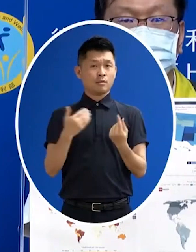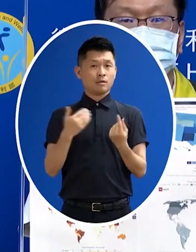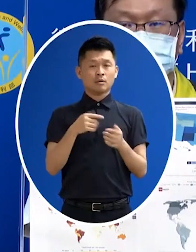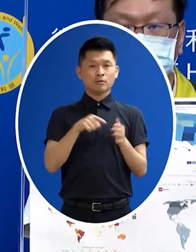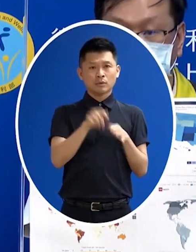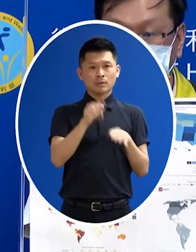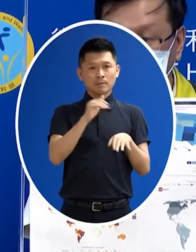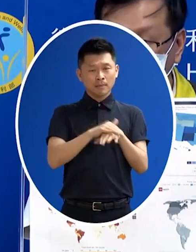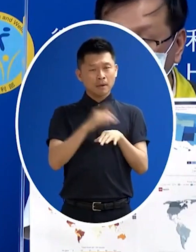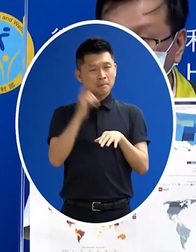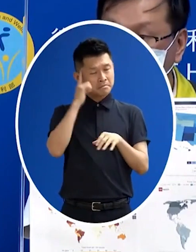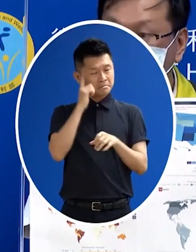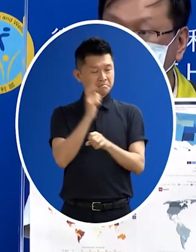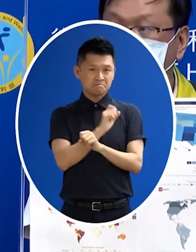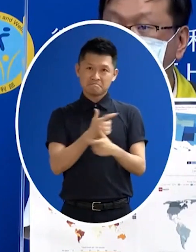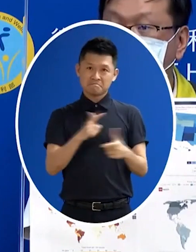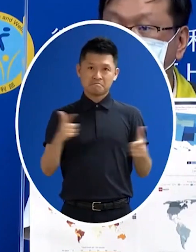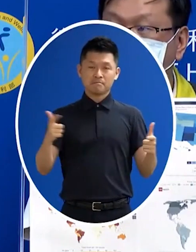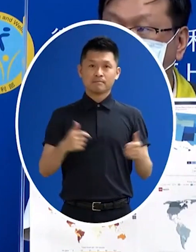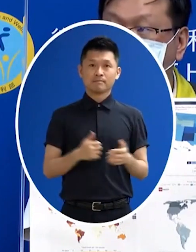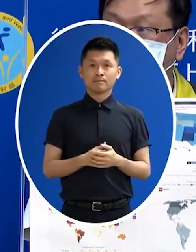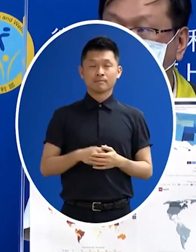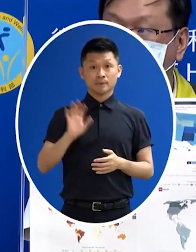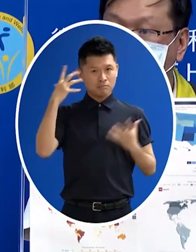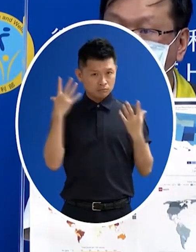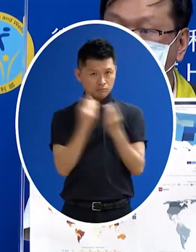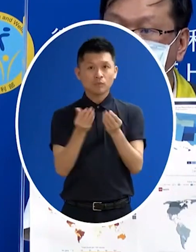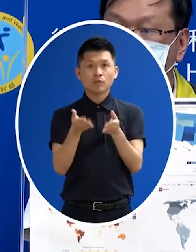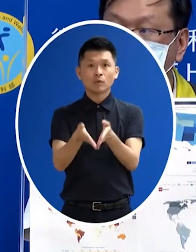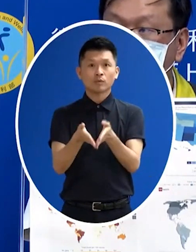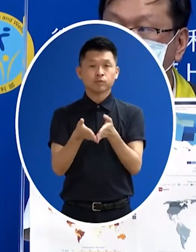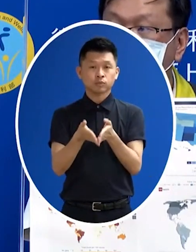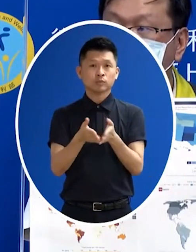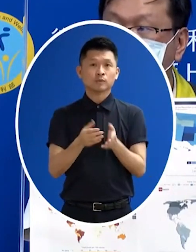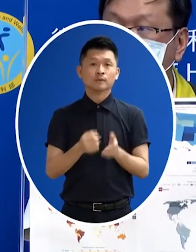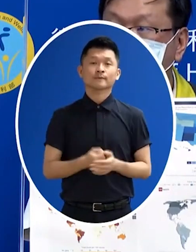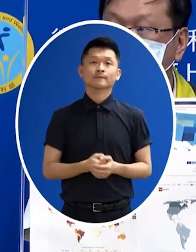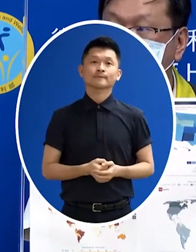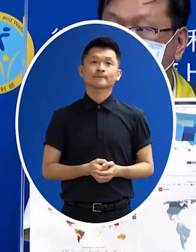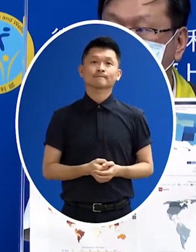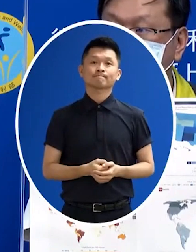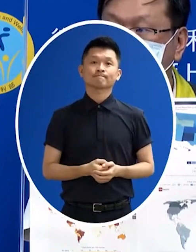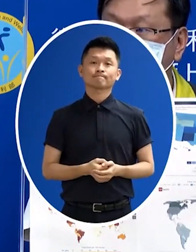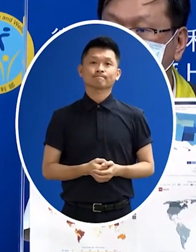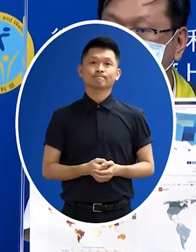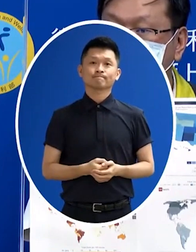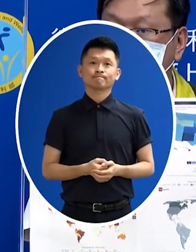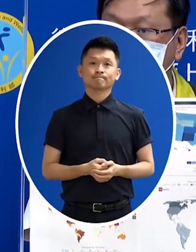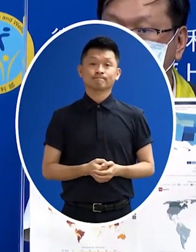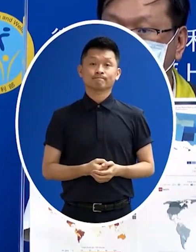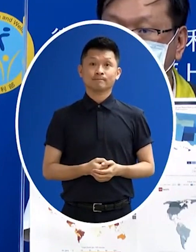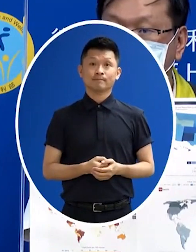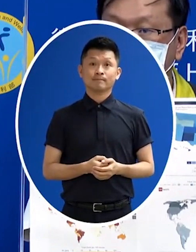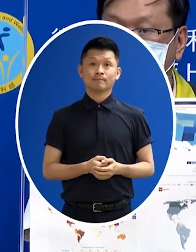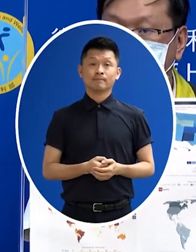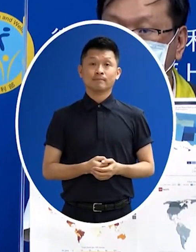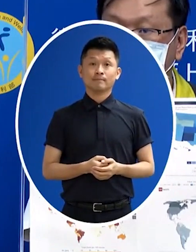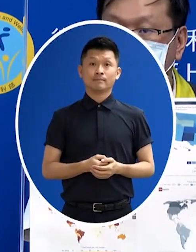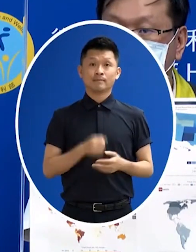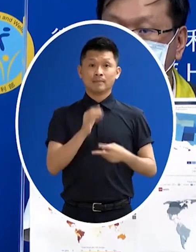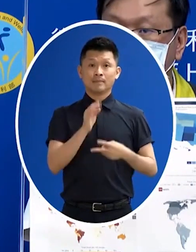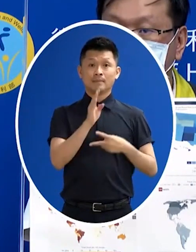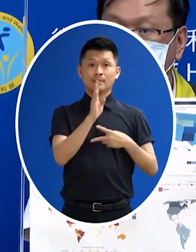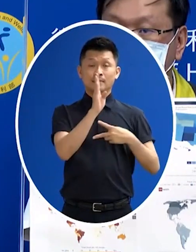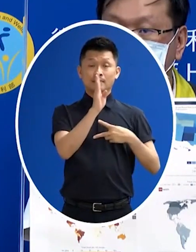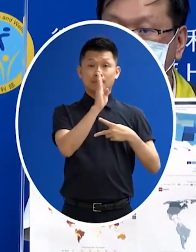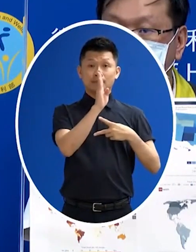一样的意见，然后不过总是要达到一个共识嘛。那所以这个BNT 加莫德纳或莫德纳加